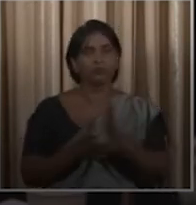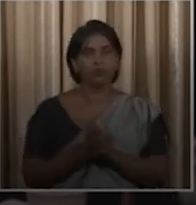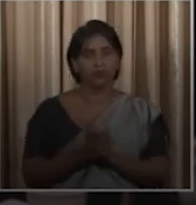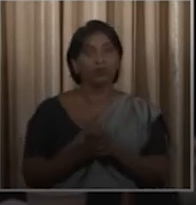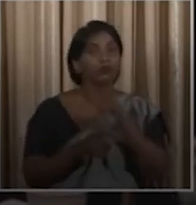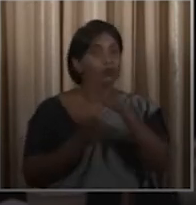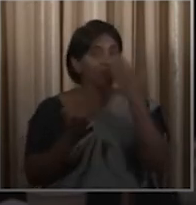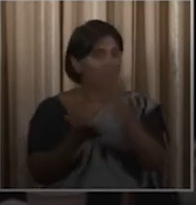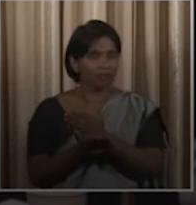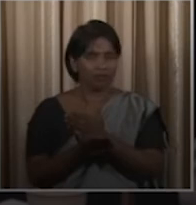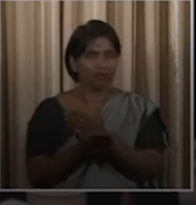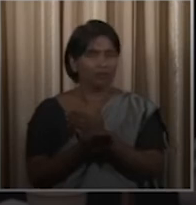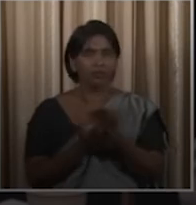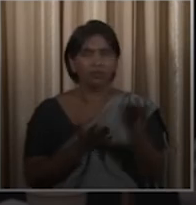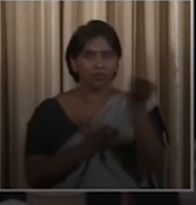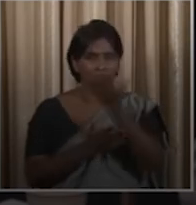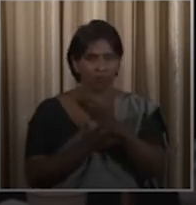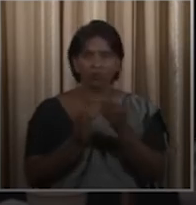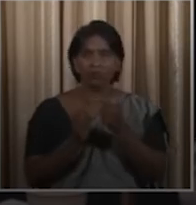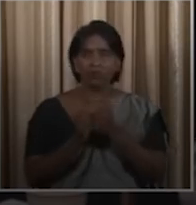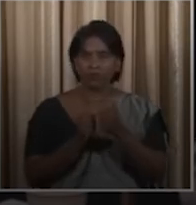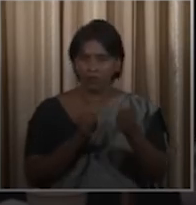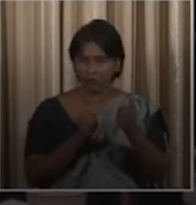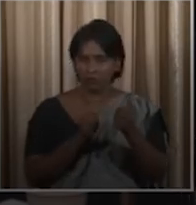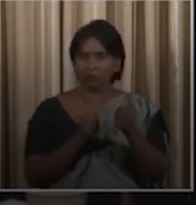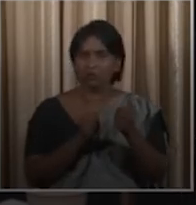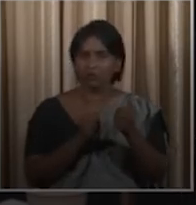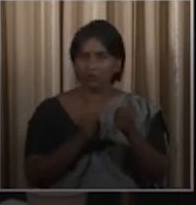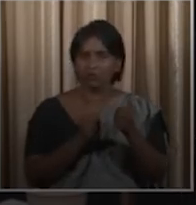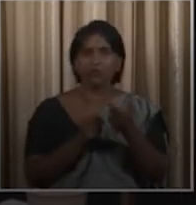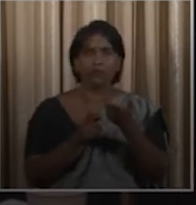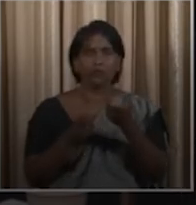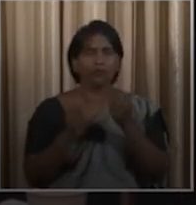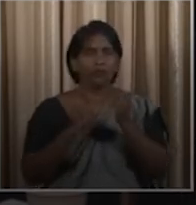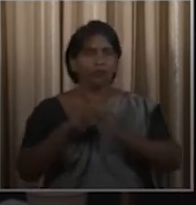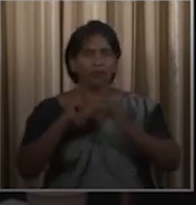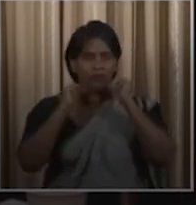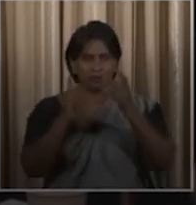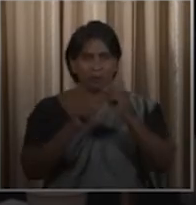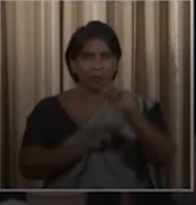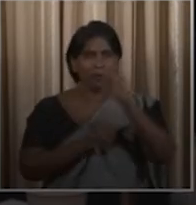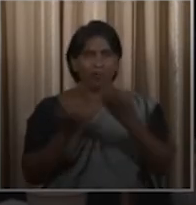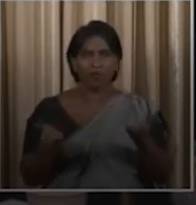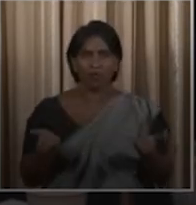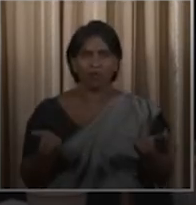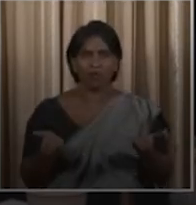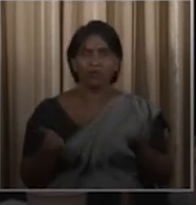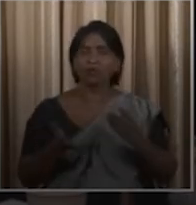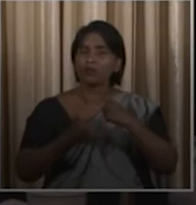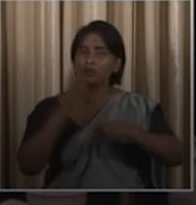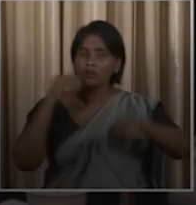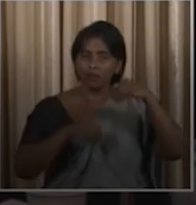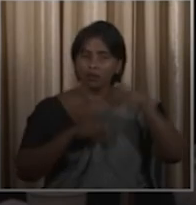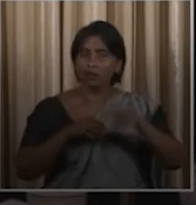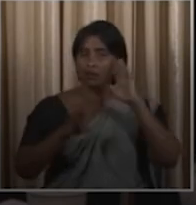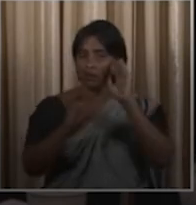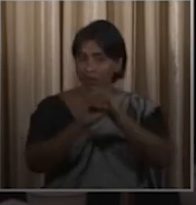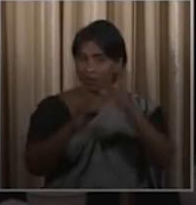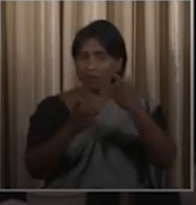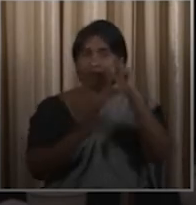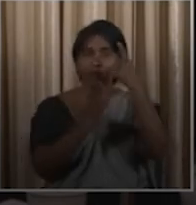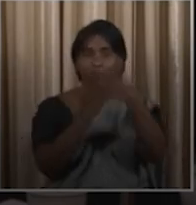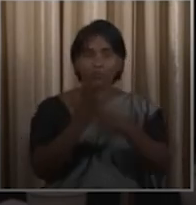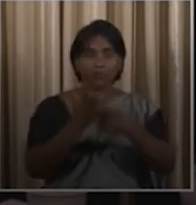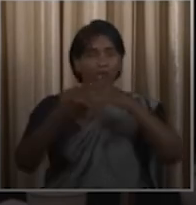කවුරුත් මොනවාරි විනාඩි දෙකක කාලයක් තිබෙනවා. මේ මොන ශිෂ්ට සම්පන්න පාර්ලිමේන්තුවද? මැතිවරණ ප්‍රකාශනපත් කළා නාම යෝජනා කැඳවලා මැතිවරණ දින